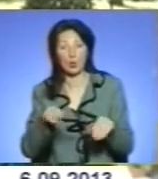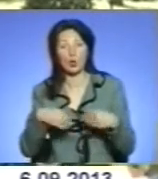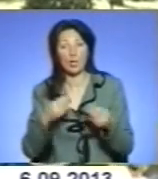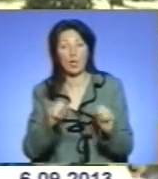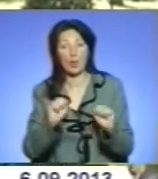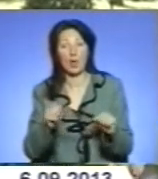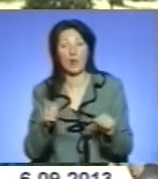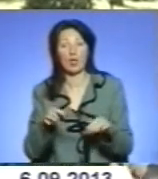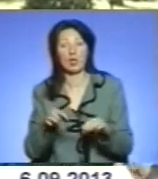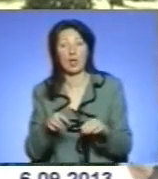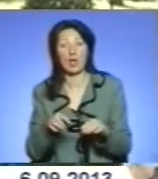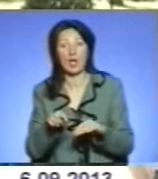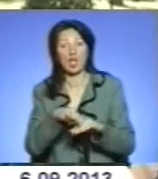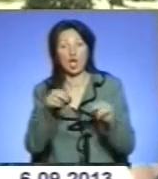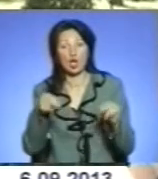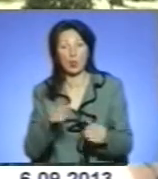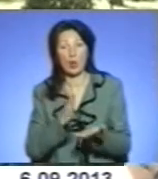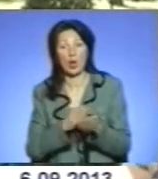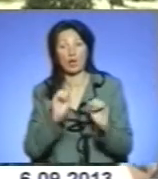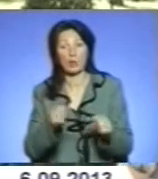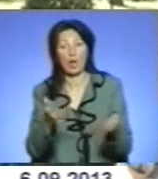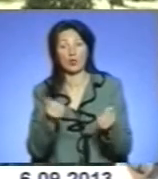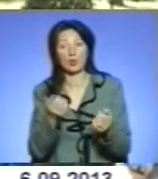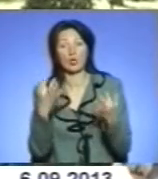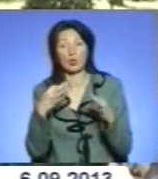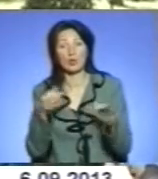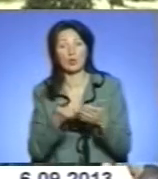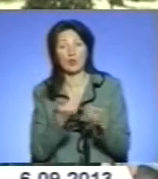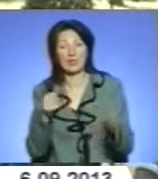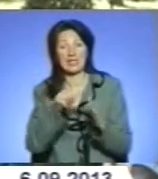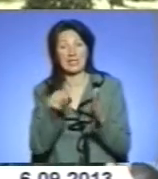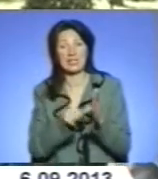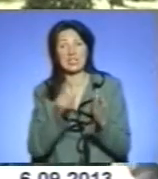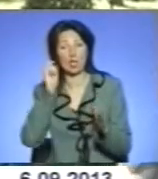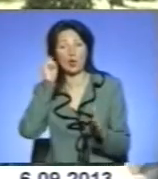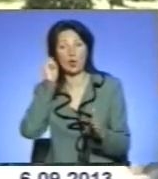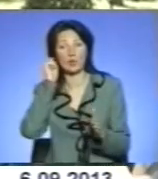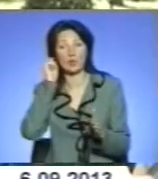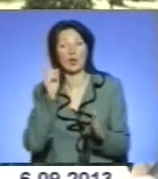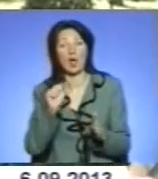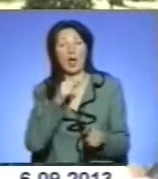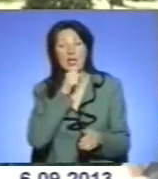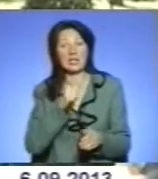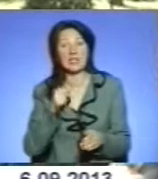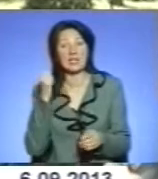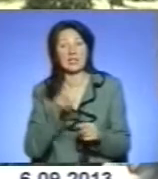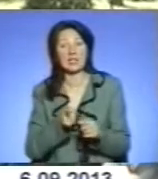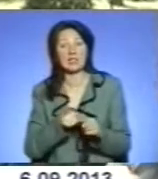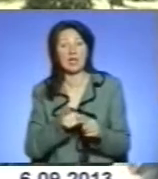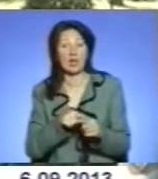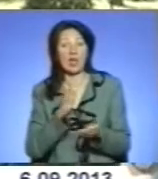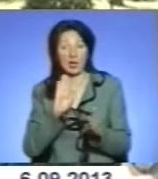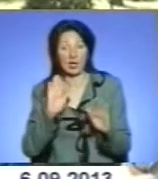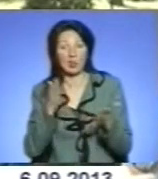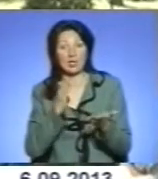вони мають право отримати цей дозвіл від 16 років. А найстарші – це досить часто